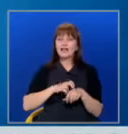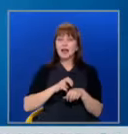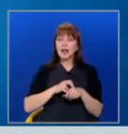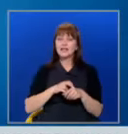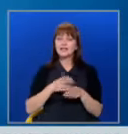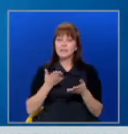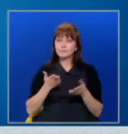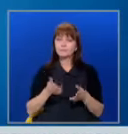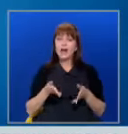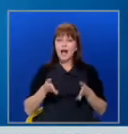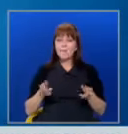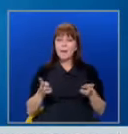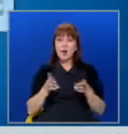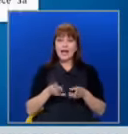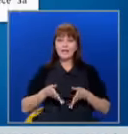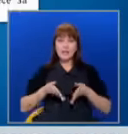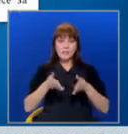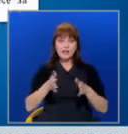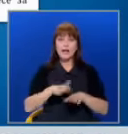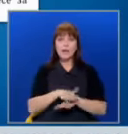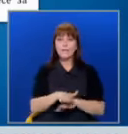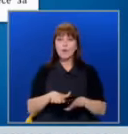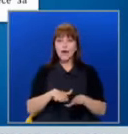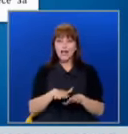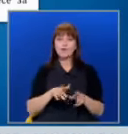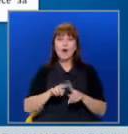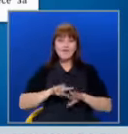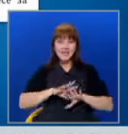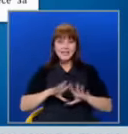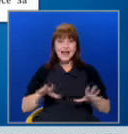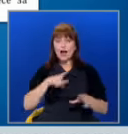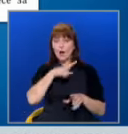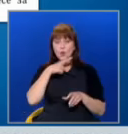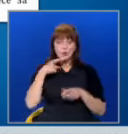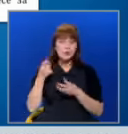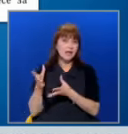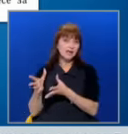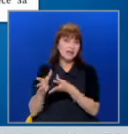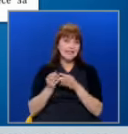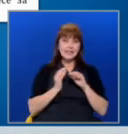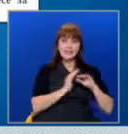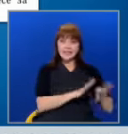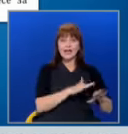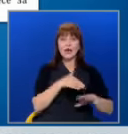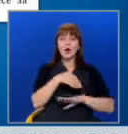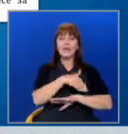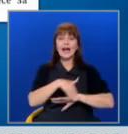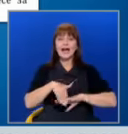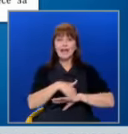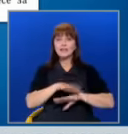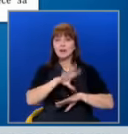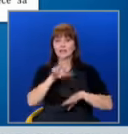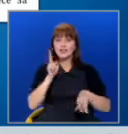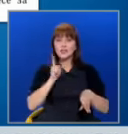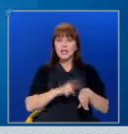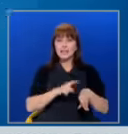път за възстановяването на мира в Украйна, Черноморския регион и Европа е незабавното оттегляне на Руската федерация от международно признатите граници на всички засегнати от